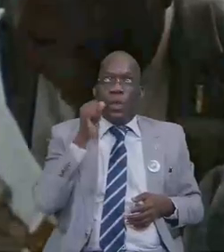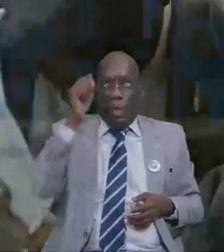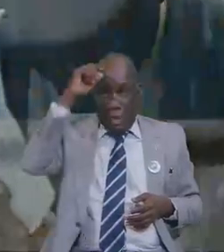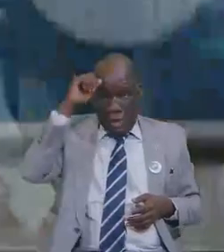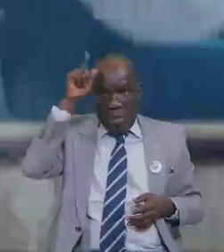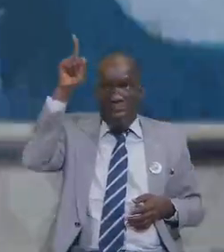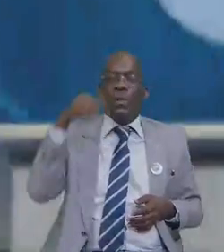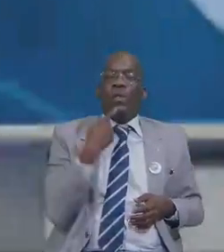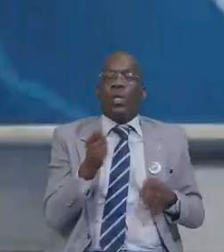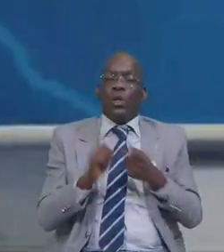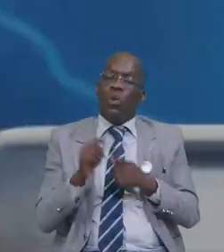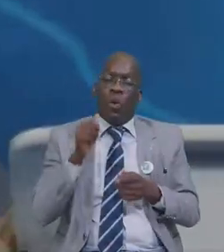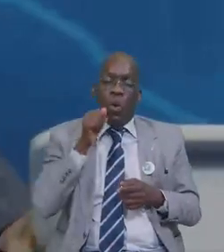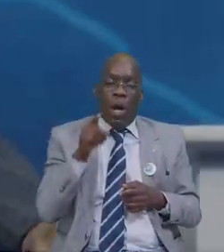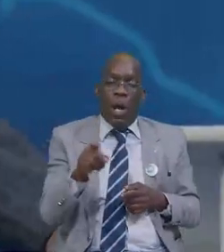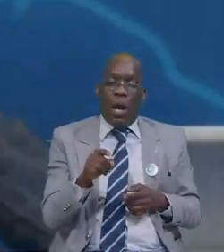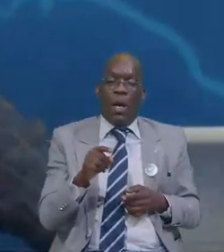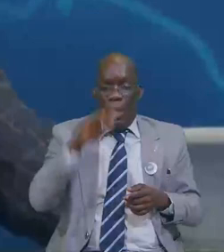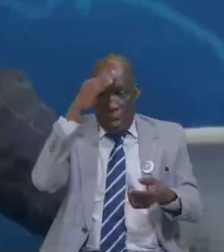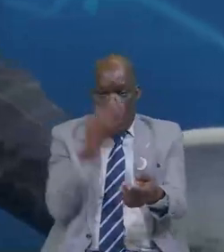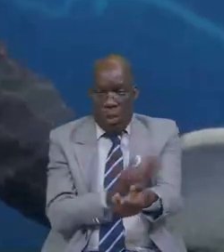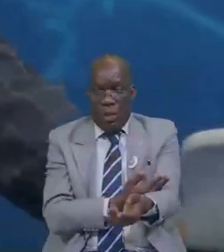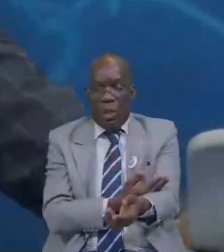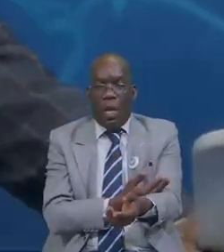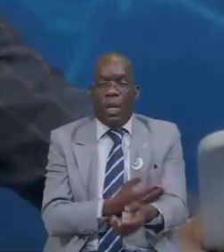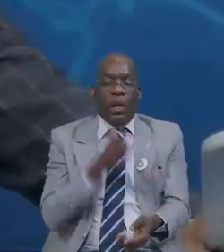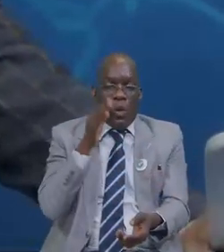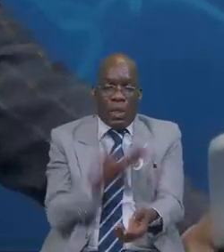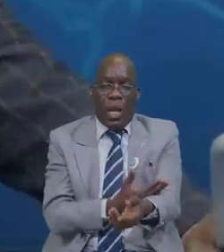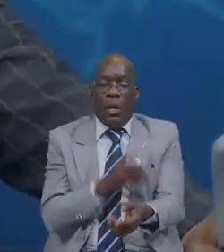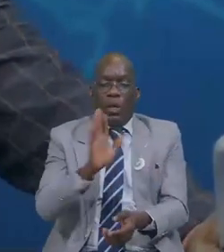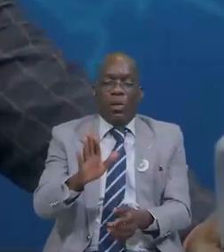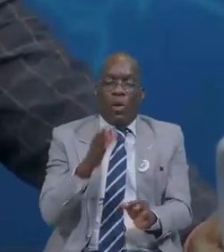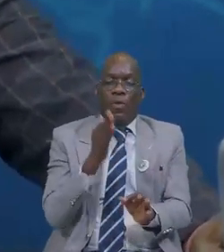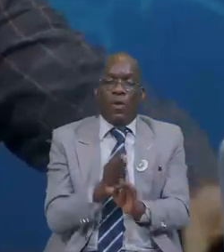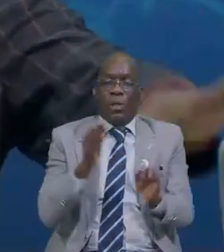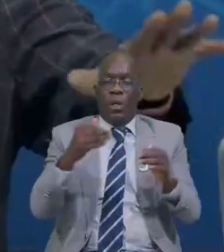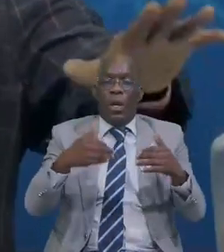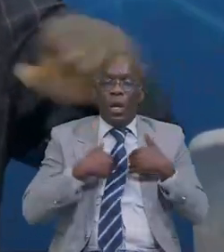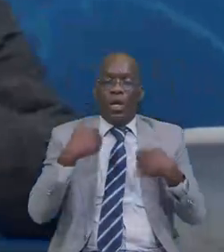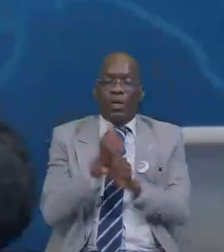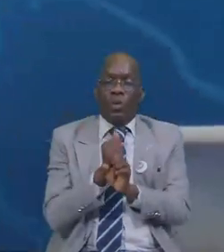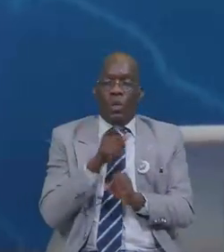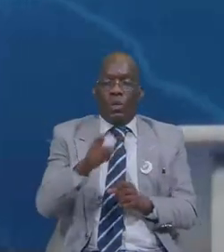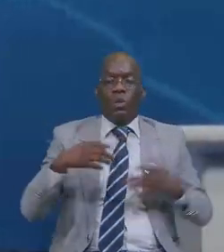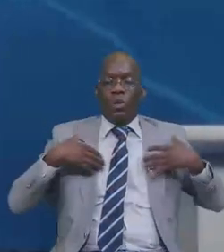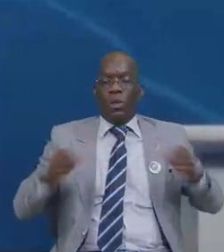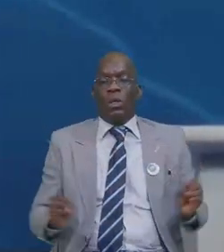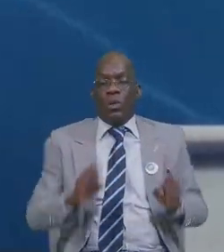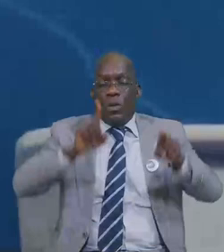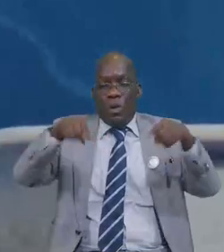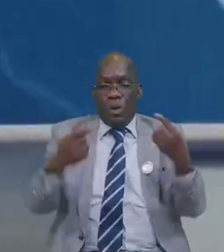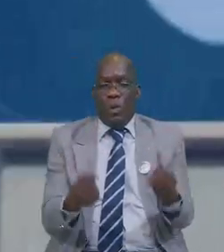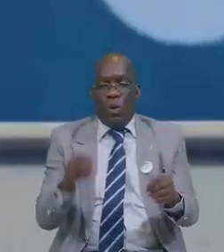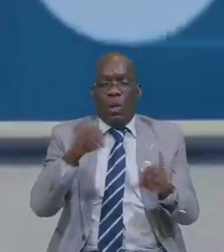Jésus lui dit, ma fille, ta foi t'a sauvée. Va en